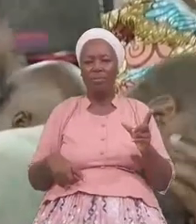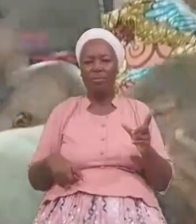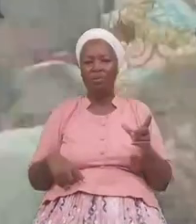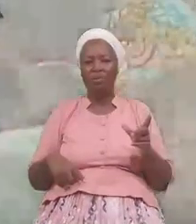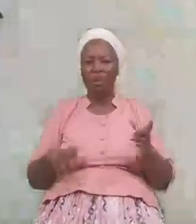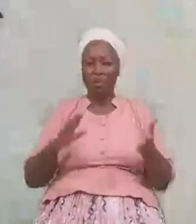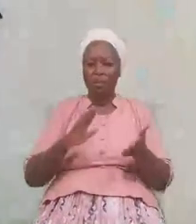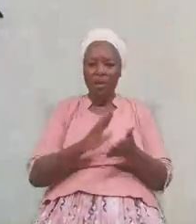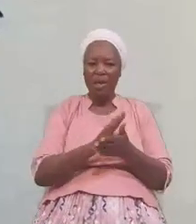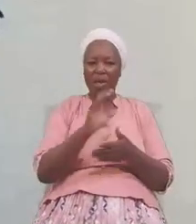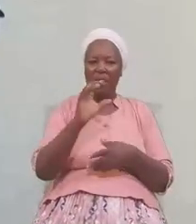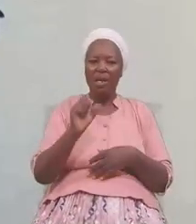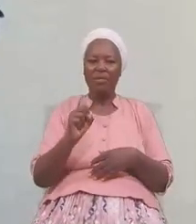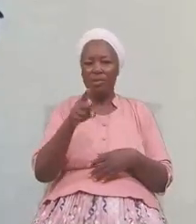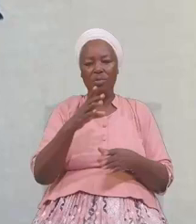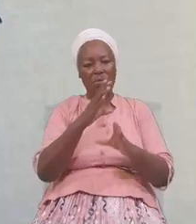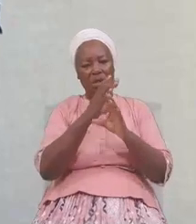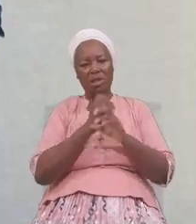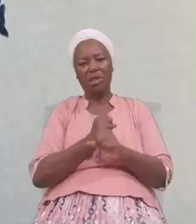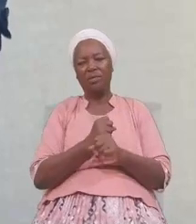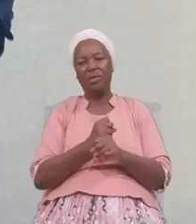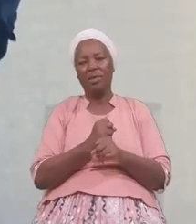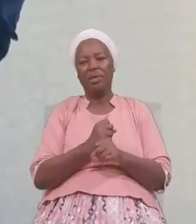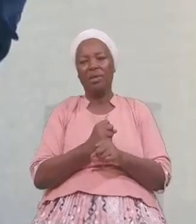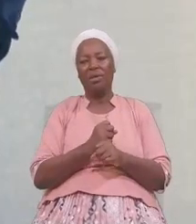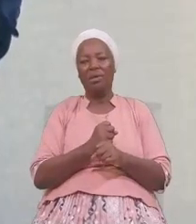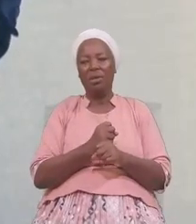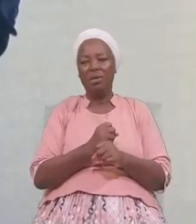Il donne, tu reçois. Tu reçois.